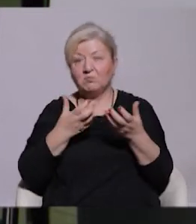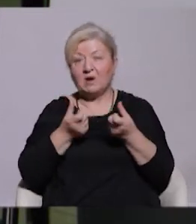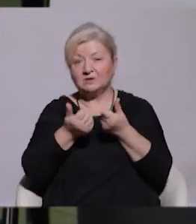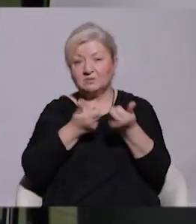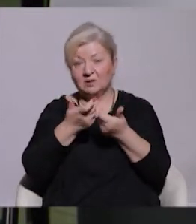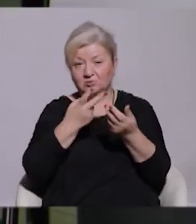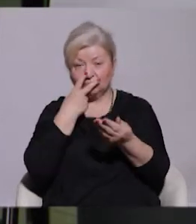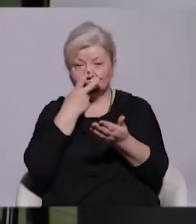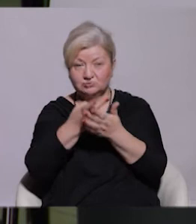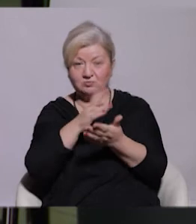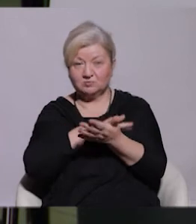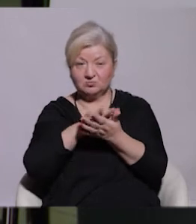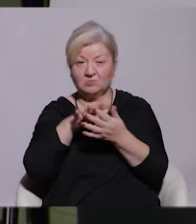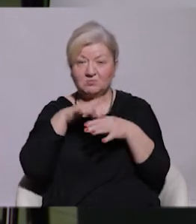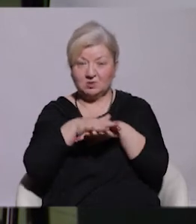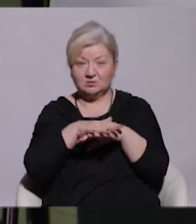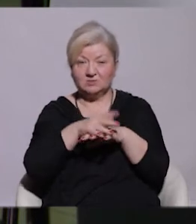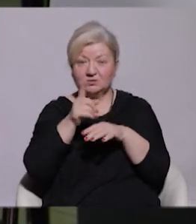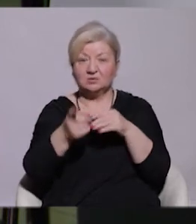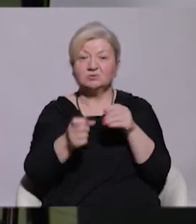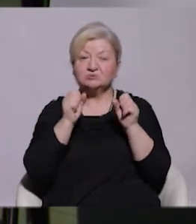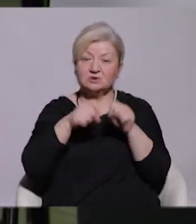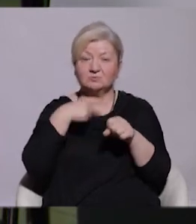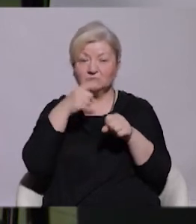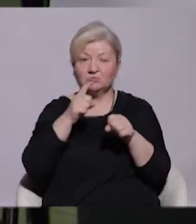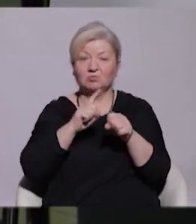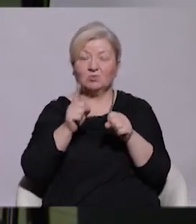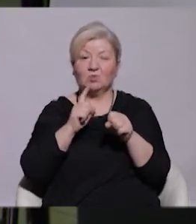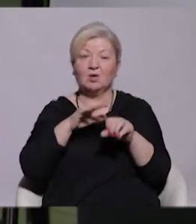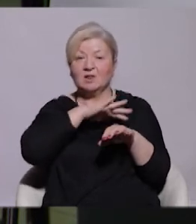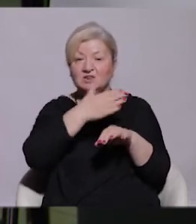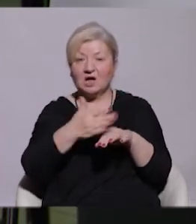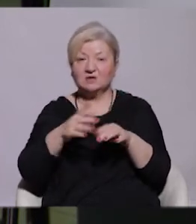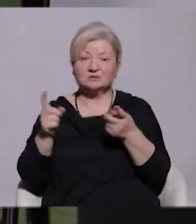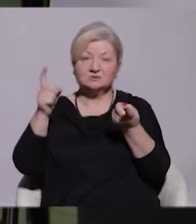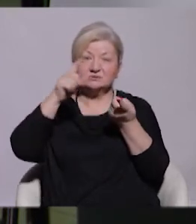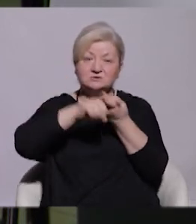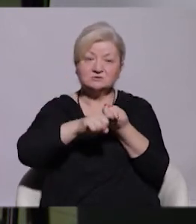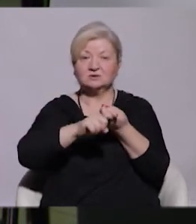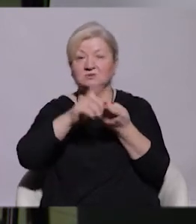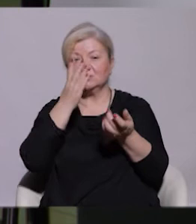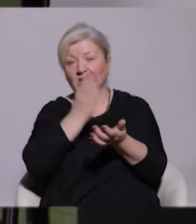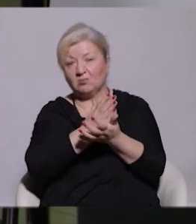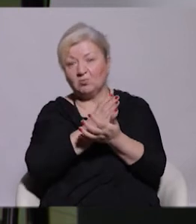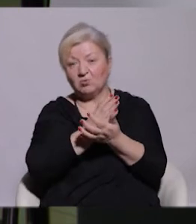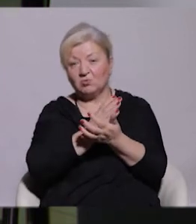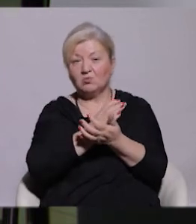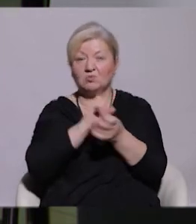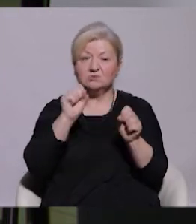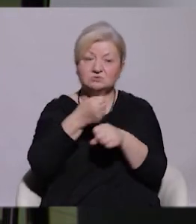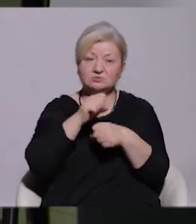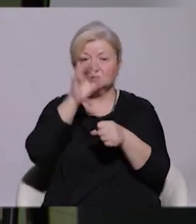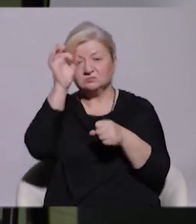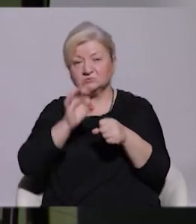მათემატიკურად შეხედავთ, შეიძლება ვთქვათ, რომ იცით, ტალღის სიჩქარე დამოკიდებულია ტალღის სიგრძეზე და